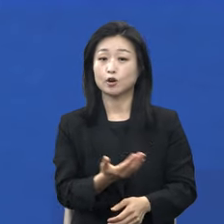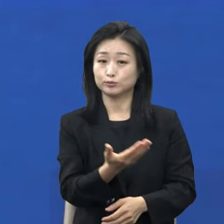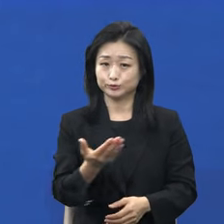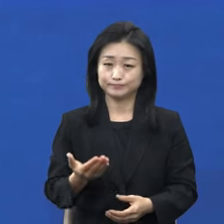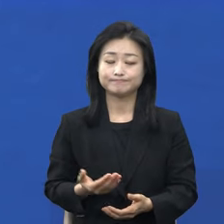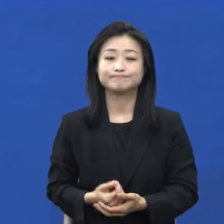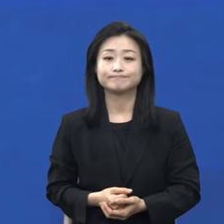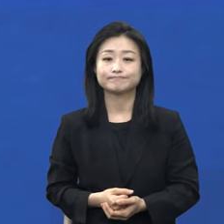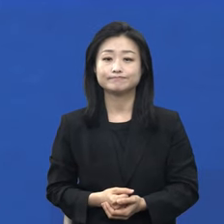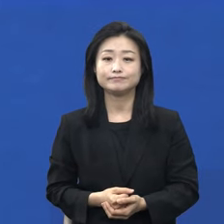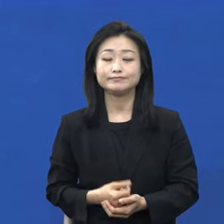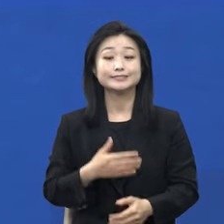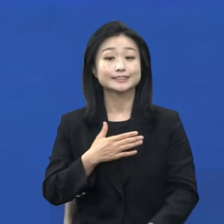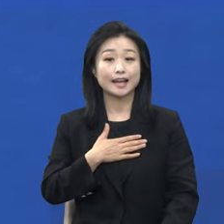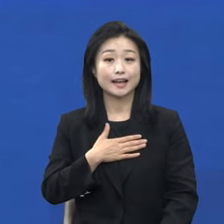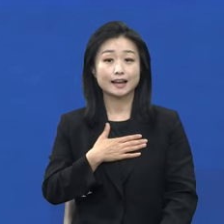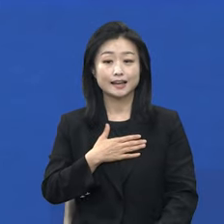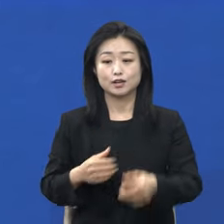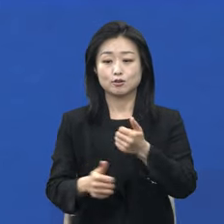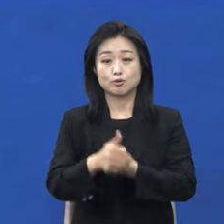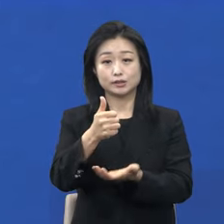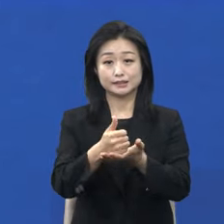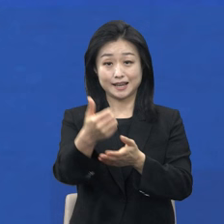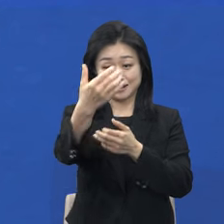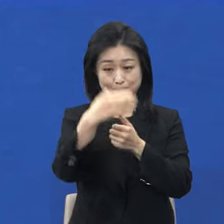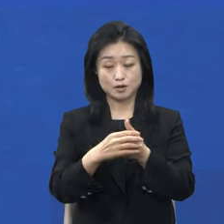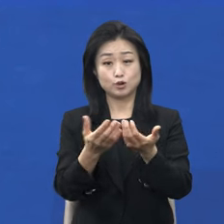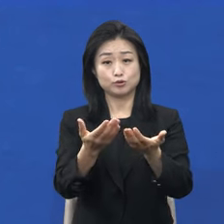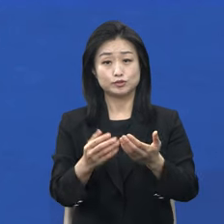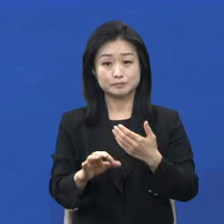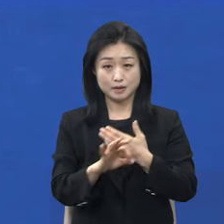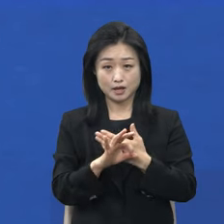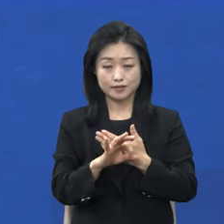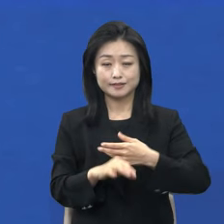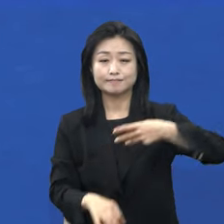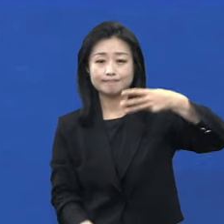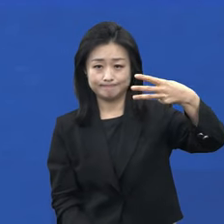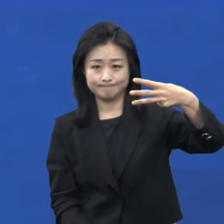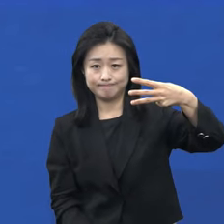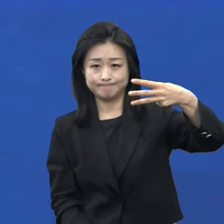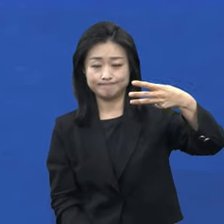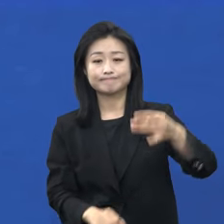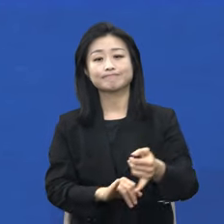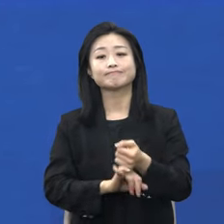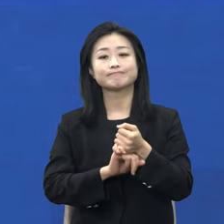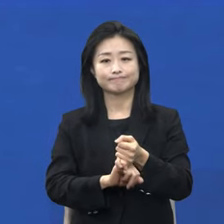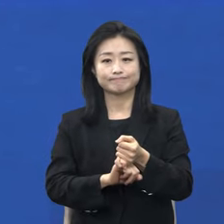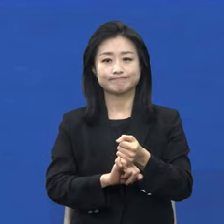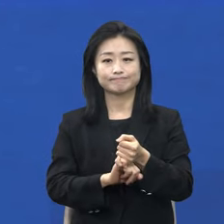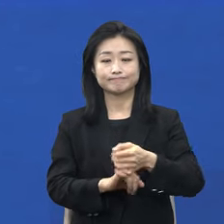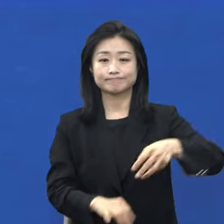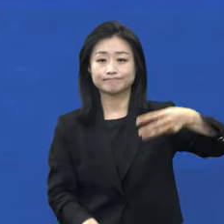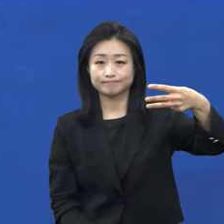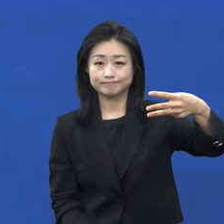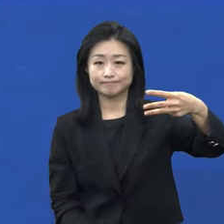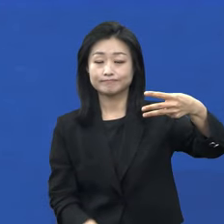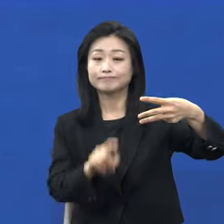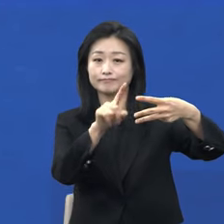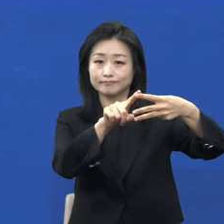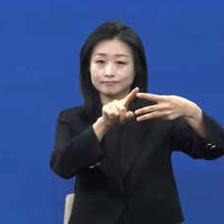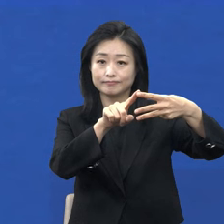여러분, 제가 장애인 위원장이 된다면 다음에 세 가지를 꼭 실현하도록 하겠습니다.